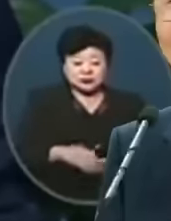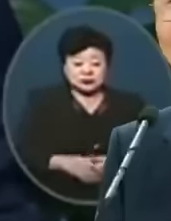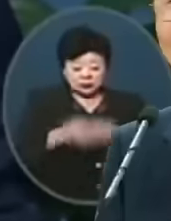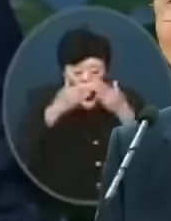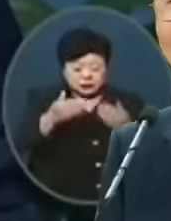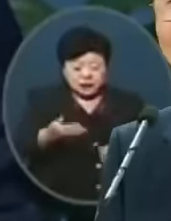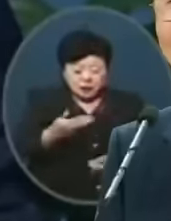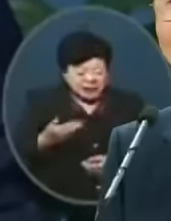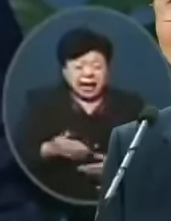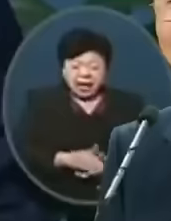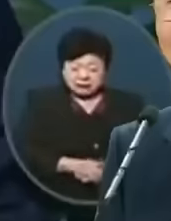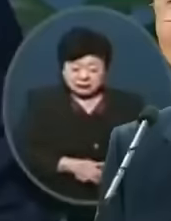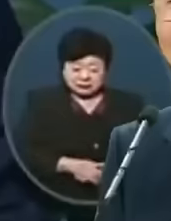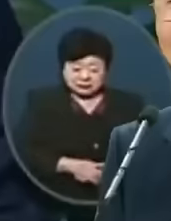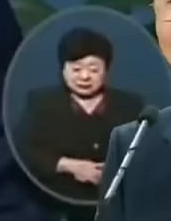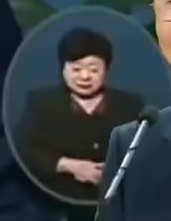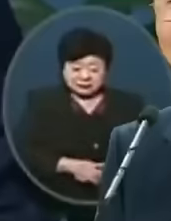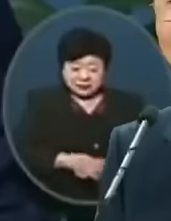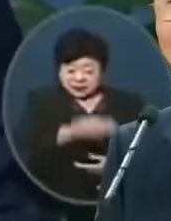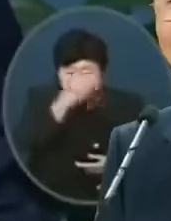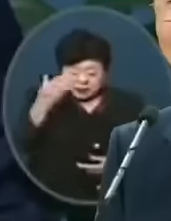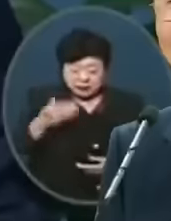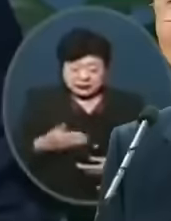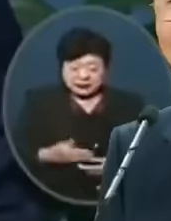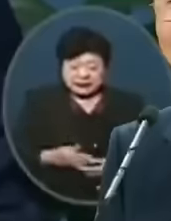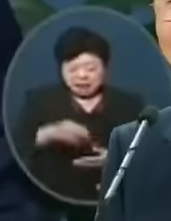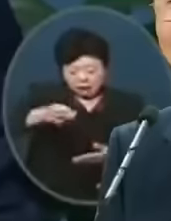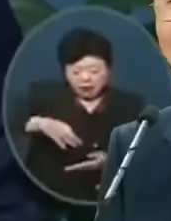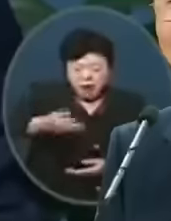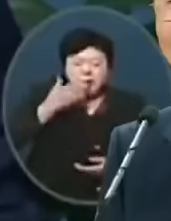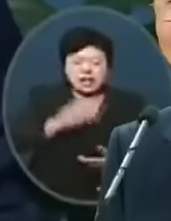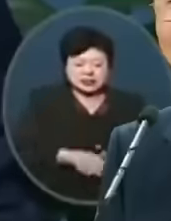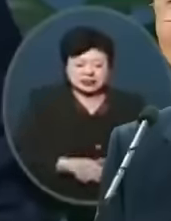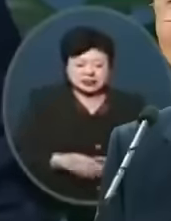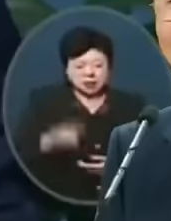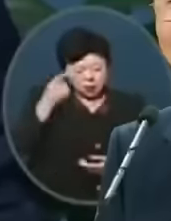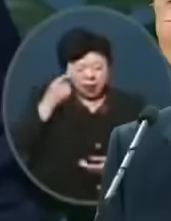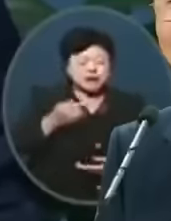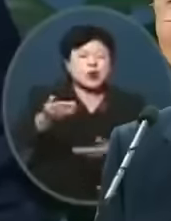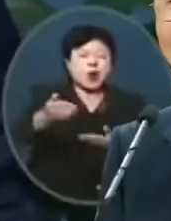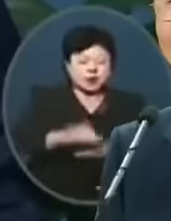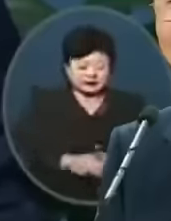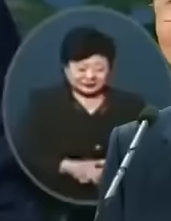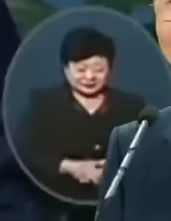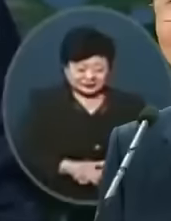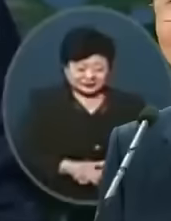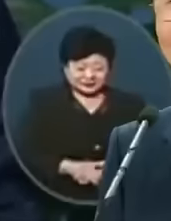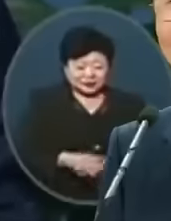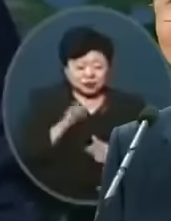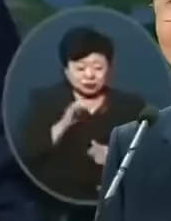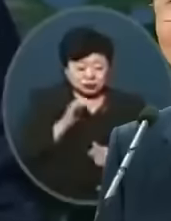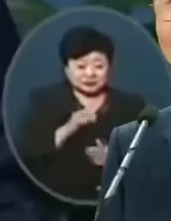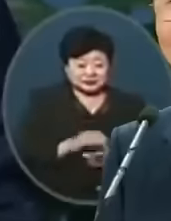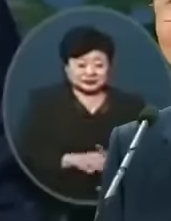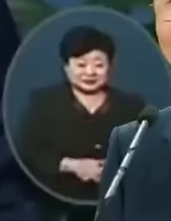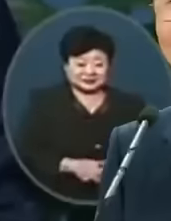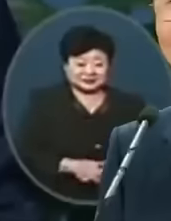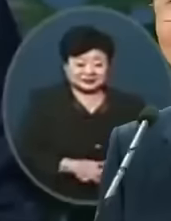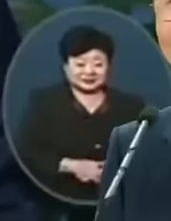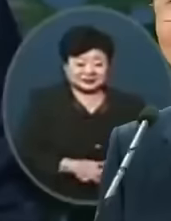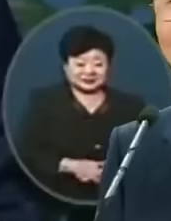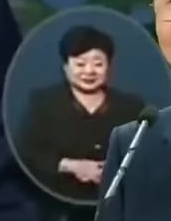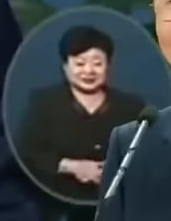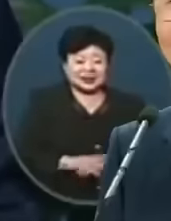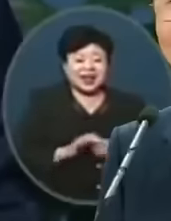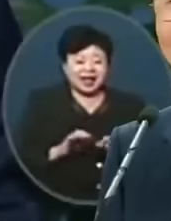공짜로 먹느냐, 젊으니까 자기들이 벌에서 먹지 왜 자꾸 집에 오느냐 그래 꾸짖으시더라고요. 그래서